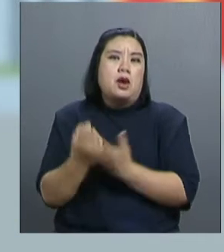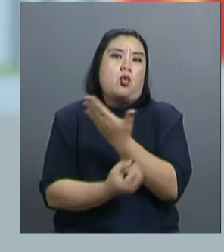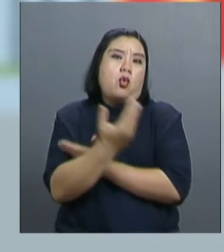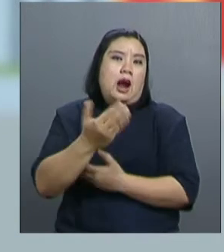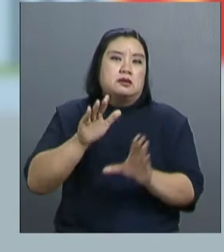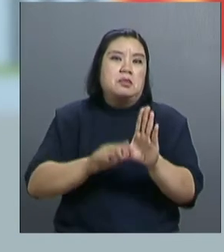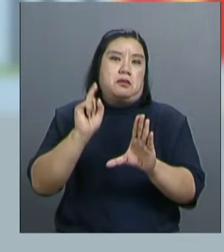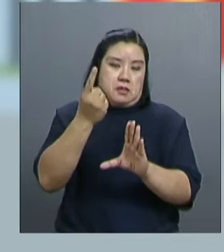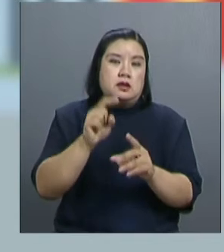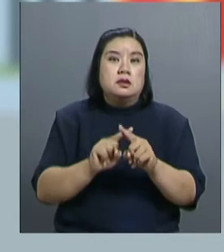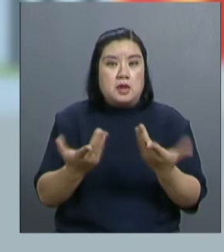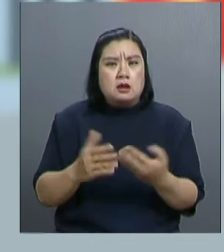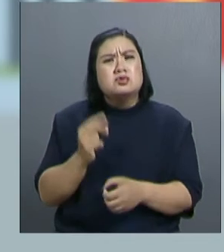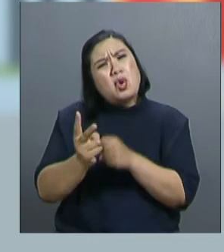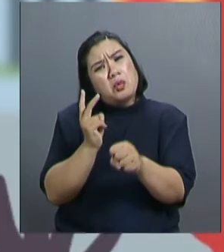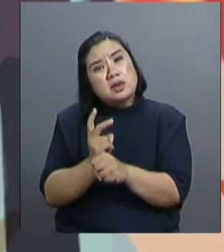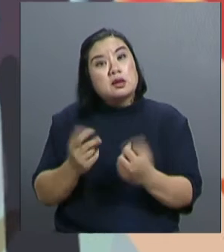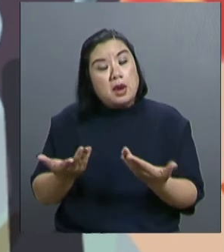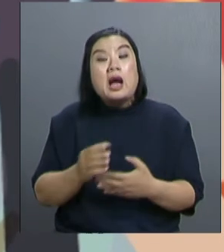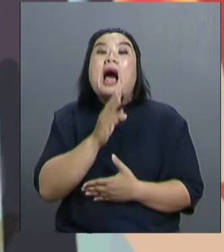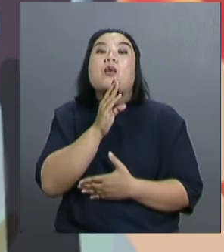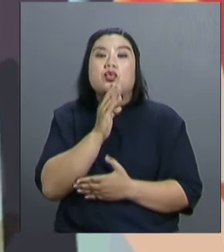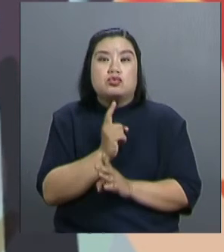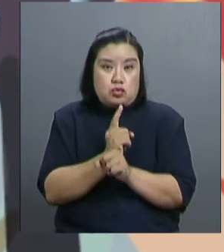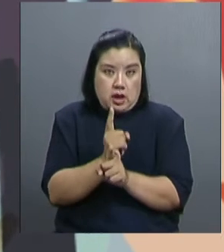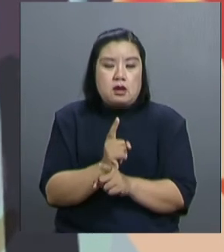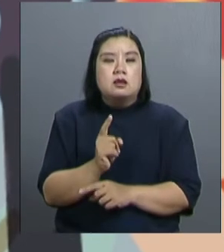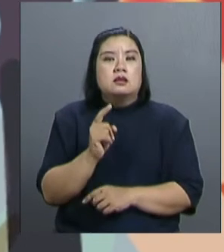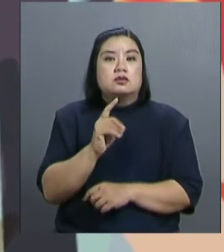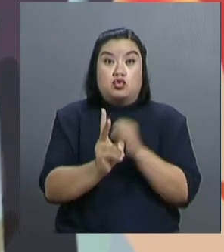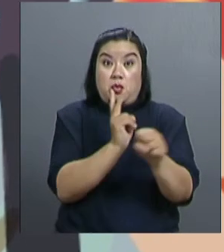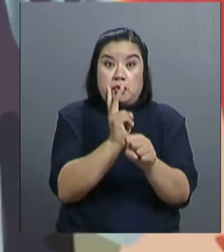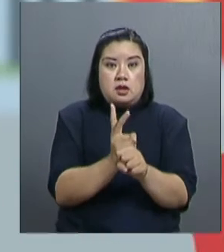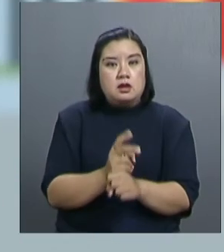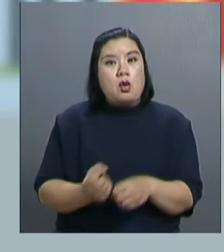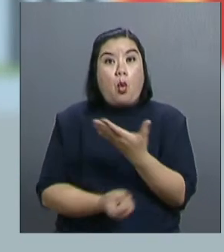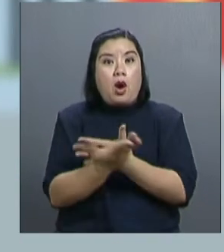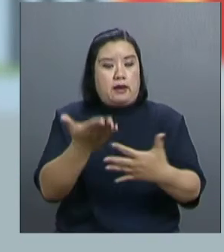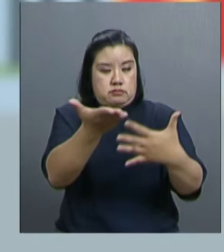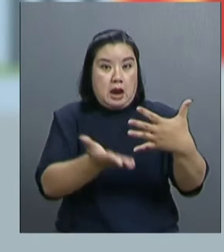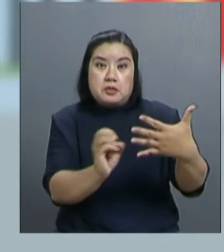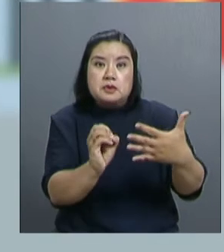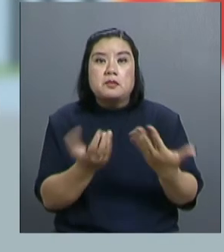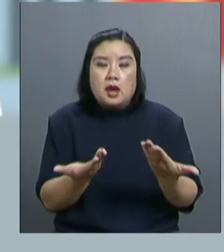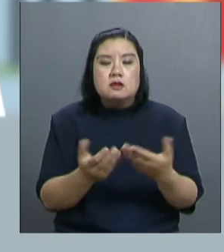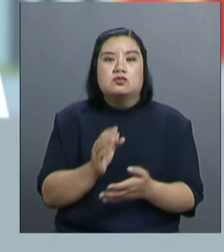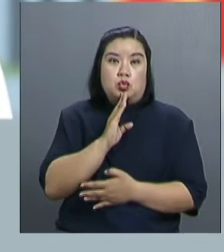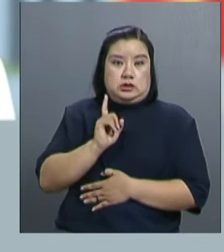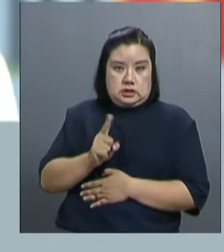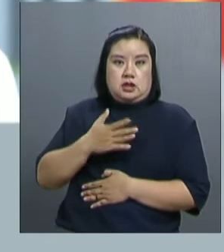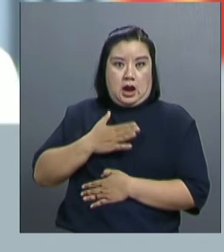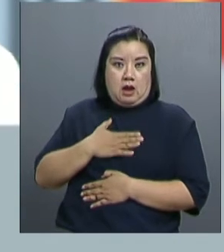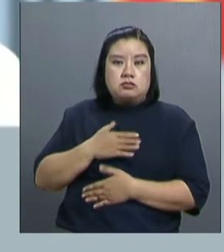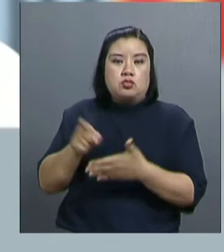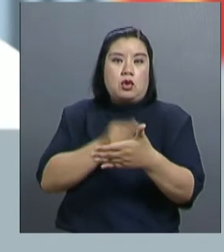ายคนอาจคิดว่าแค่2ปีแต่ใน2ปีนี้เราอาจเสียโอกาสดีๆในชีวิตไปมากมายฉะนั้นเมื่อเรามีสิทธิ์ก็ควรออ